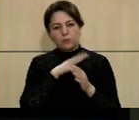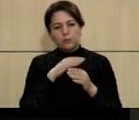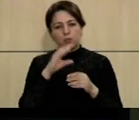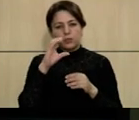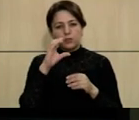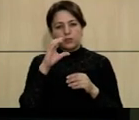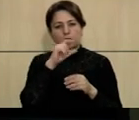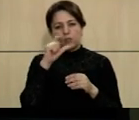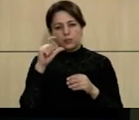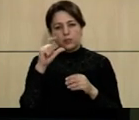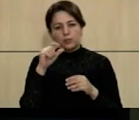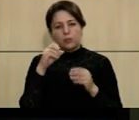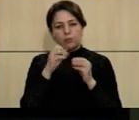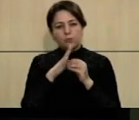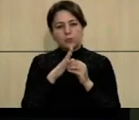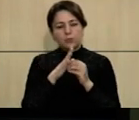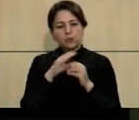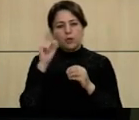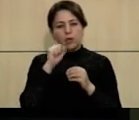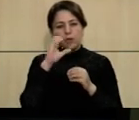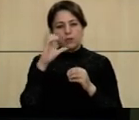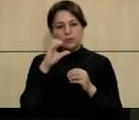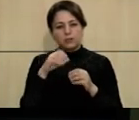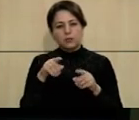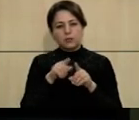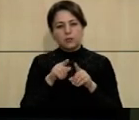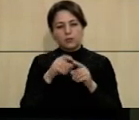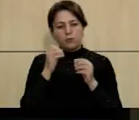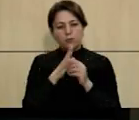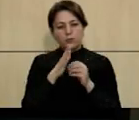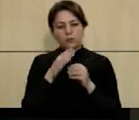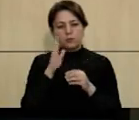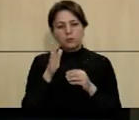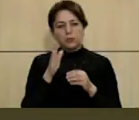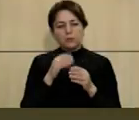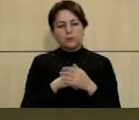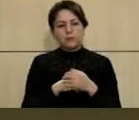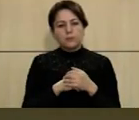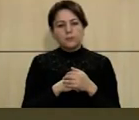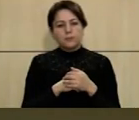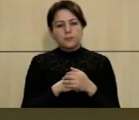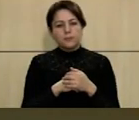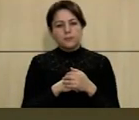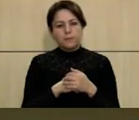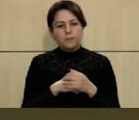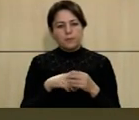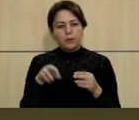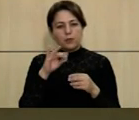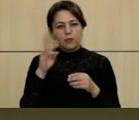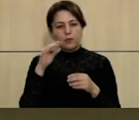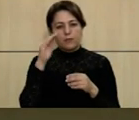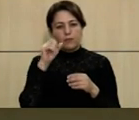C, E 15, A, C kesmamiz ham 15 sm'ga teng bo'ladi. Ya'ni